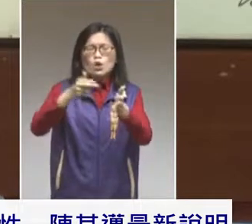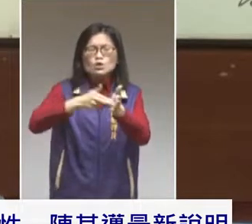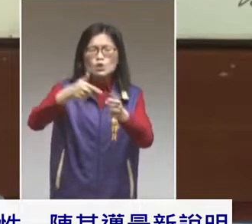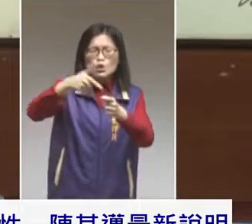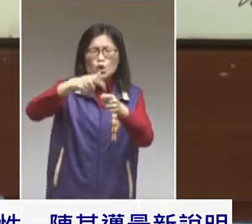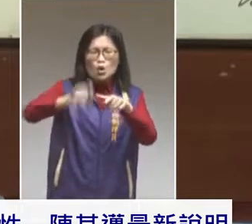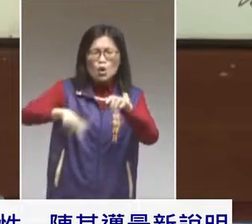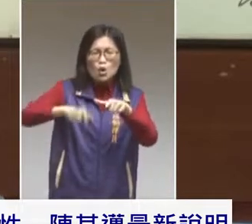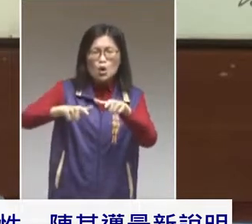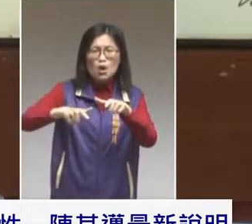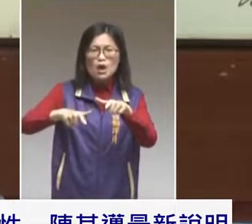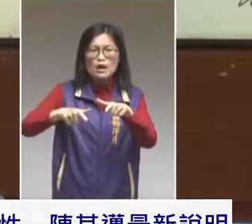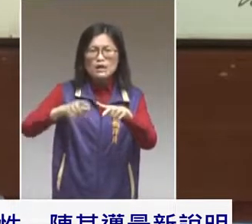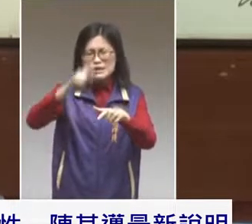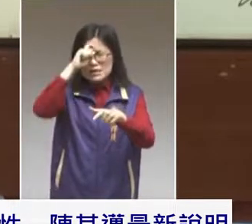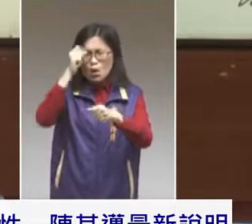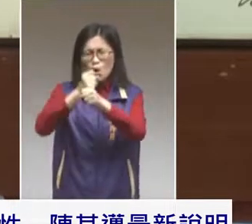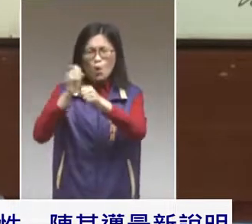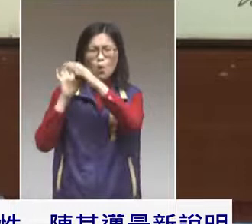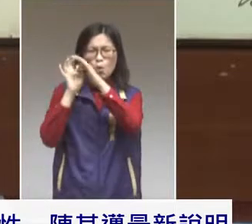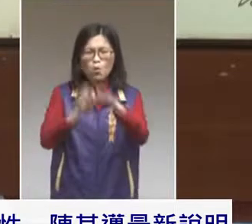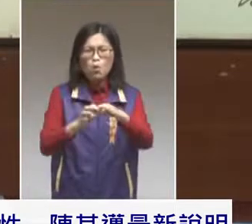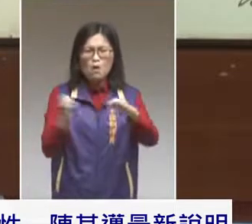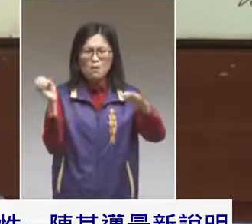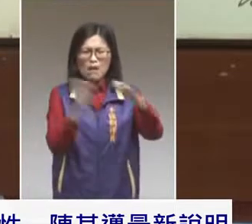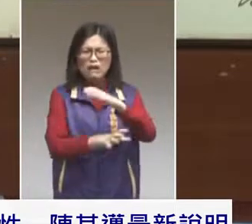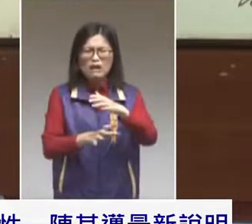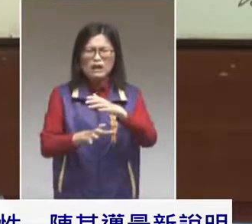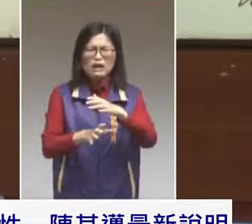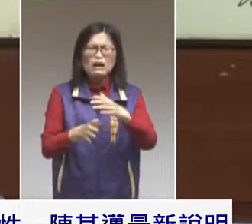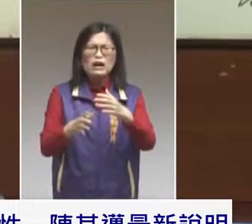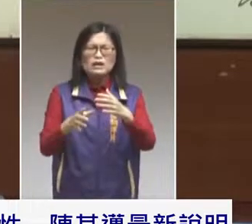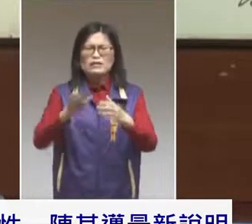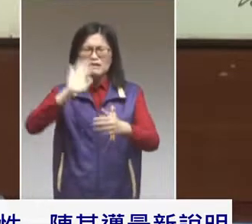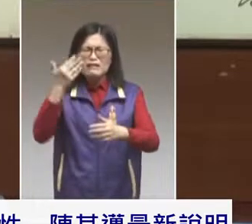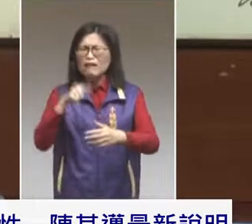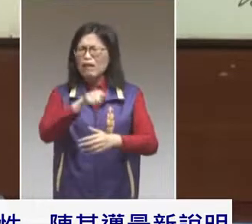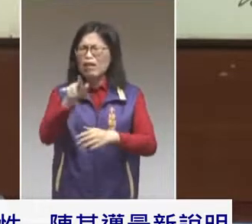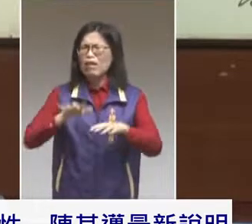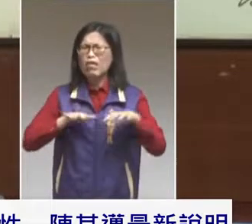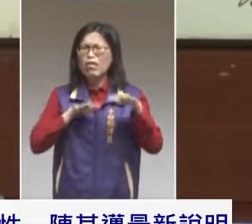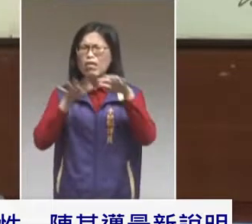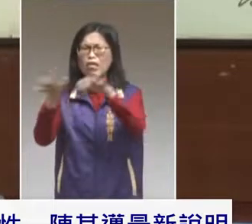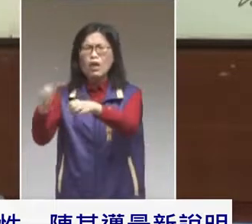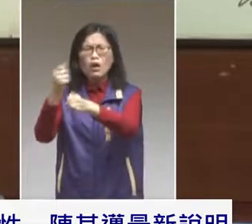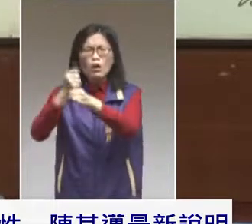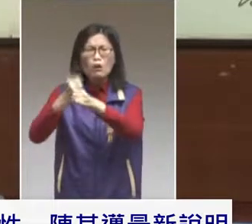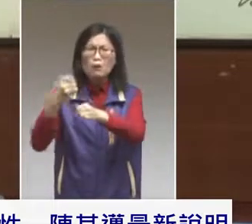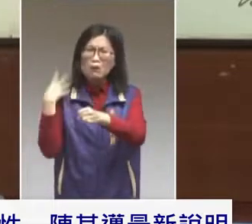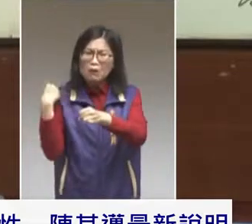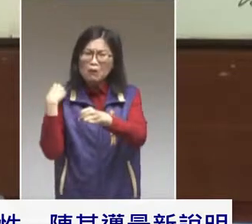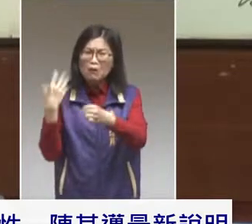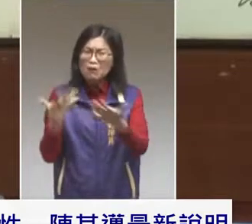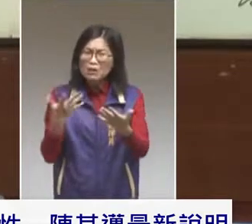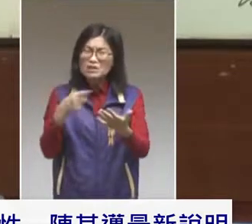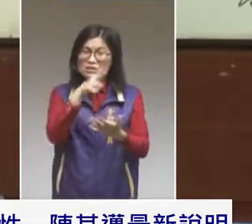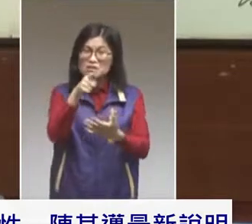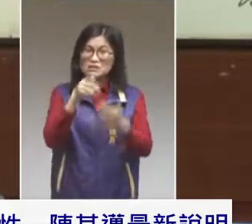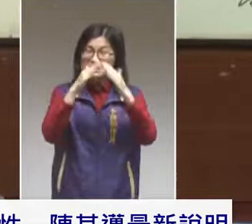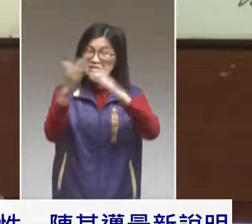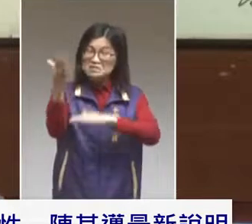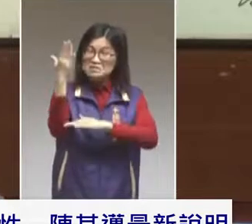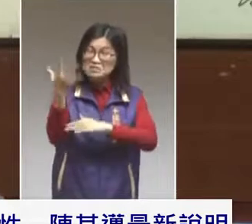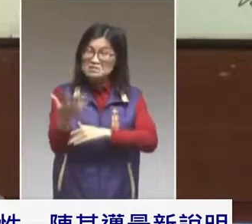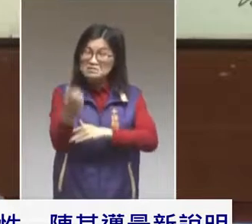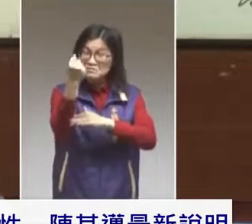二题：中油为了维持运作，匡烈隔离的员工依旧团进团出上班，这种模式